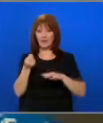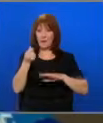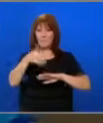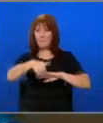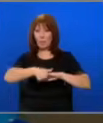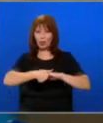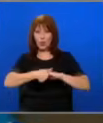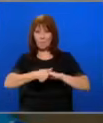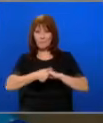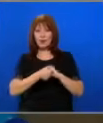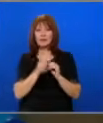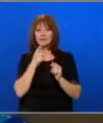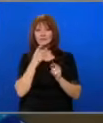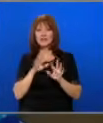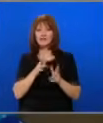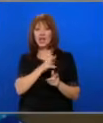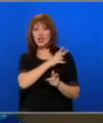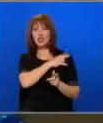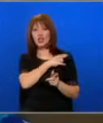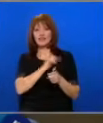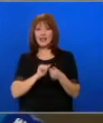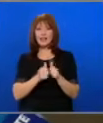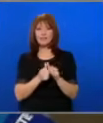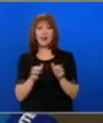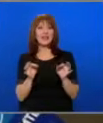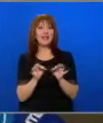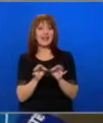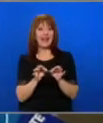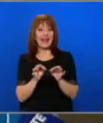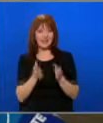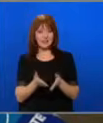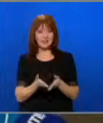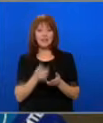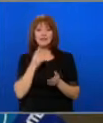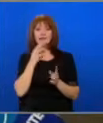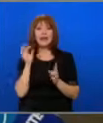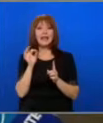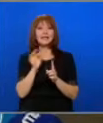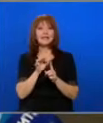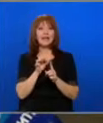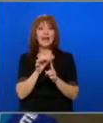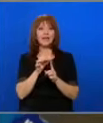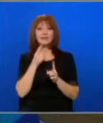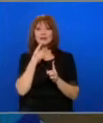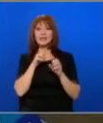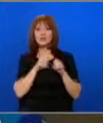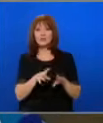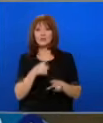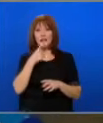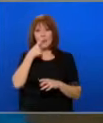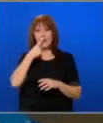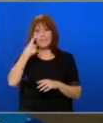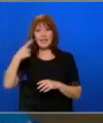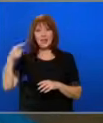от евентуално шеф на Спортна федерация, с цел да се отпусне 1 200